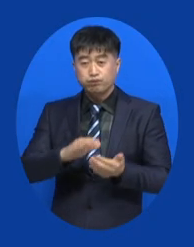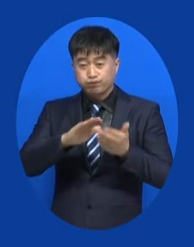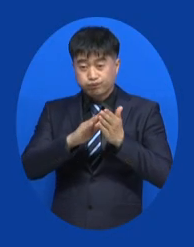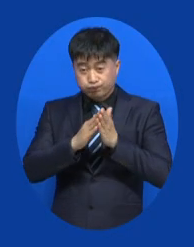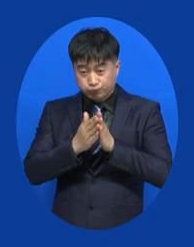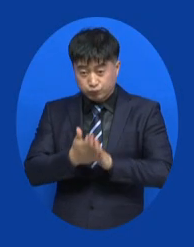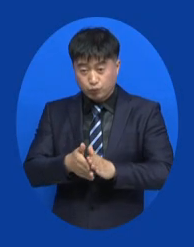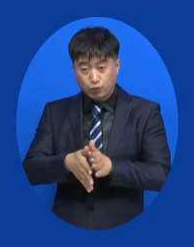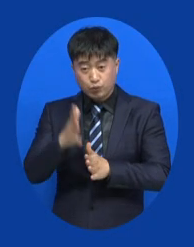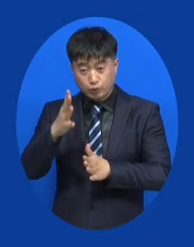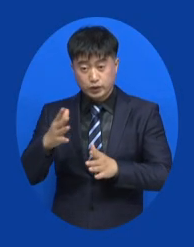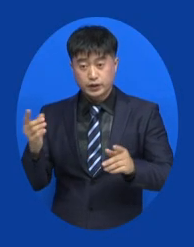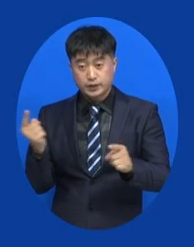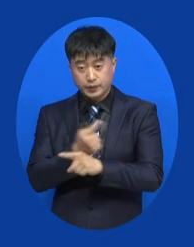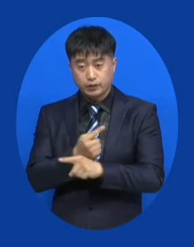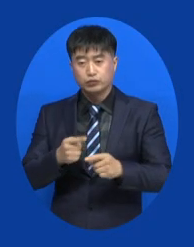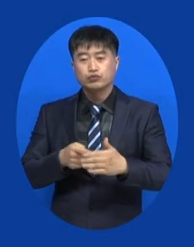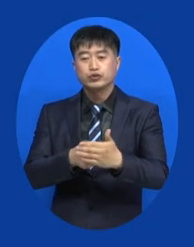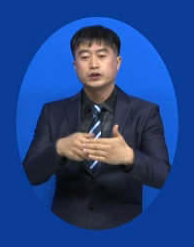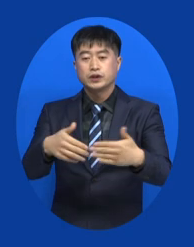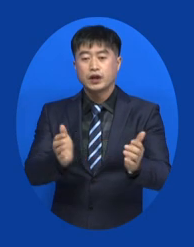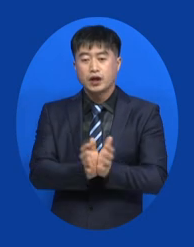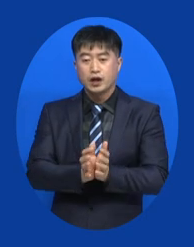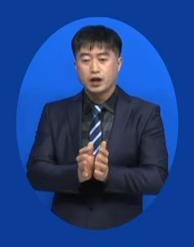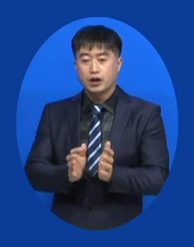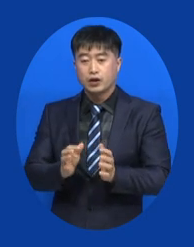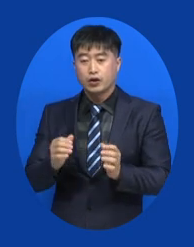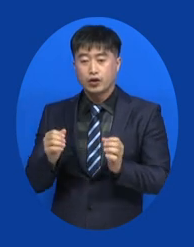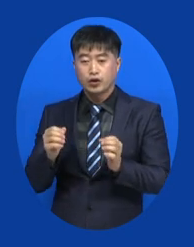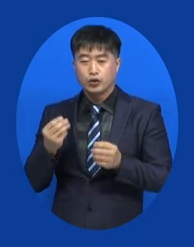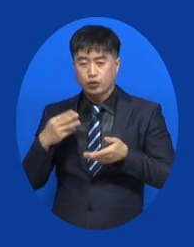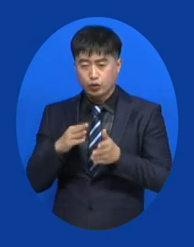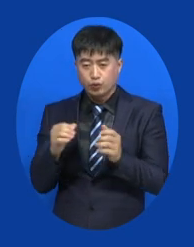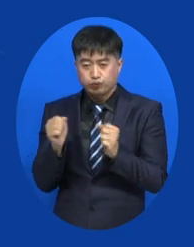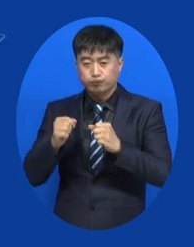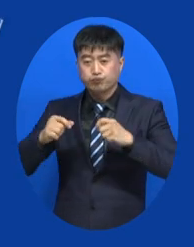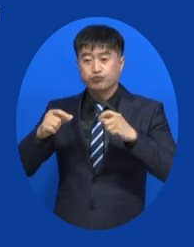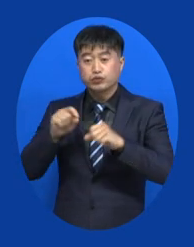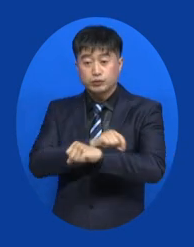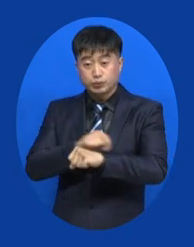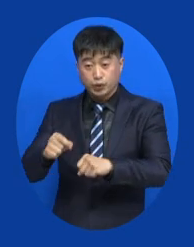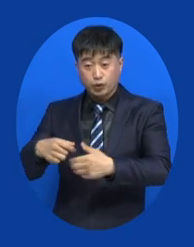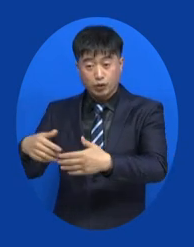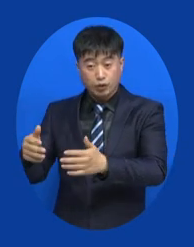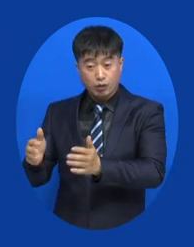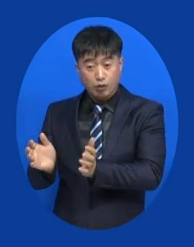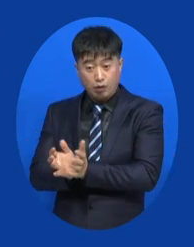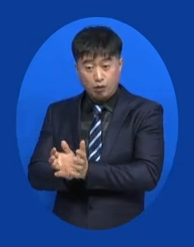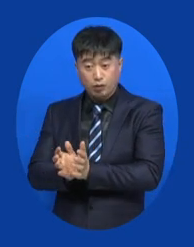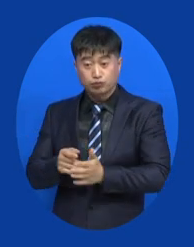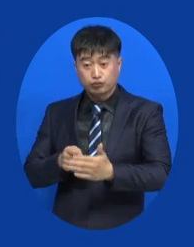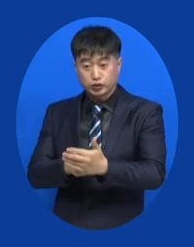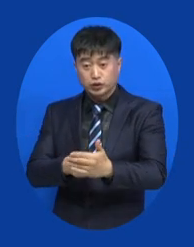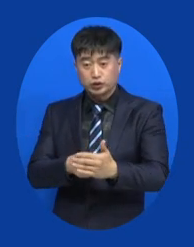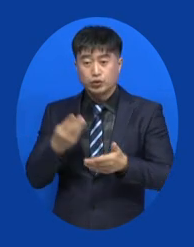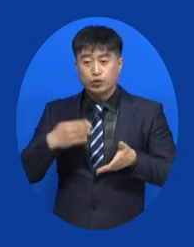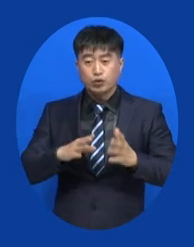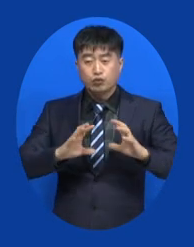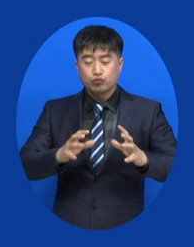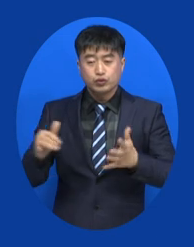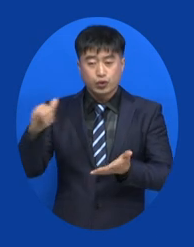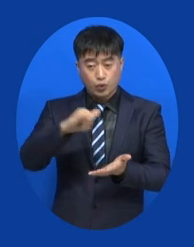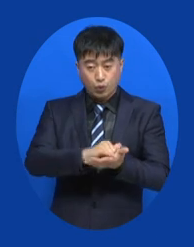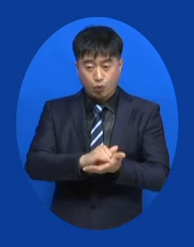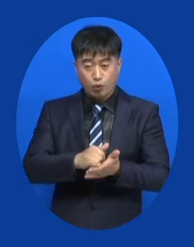신도시와 원도심 재생을 위한 도시재생 추진단, 경기 북부 특별자치도 추진단, 경기국제공항 유치를